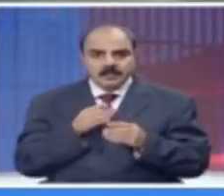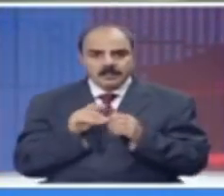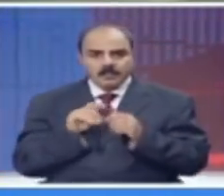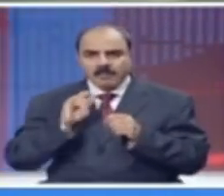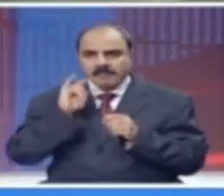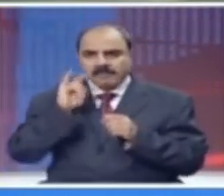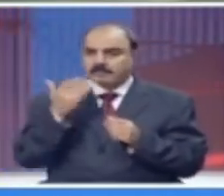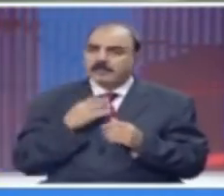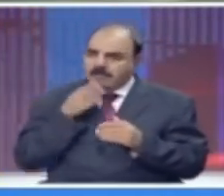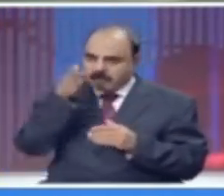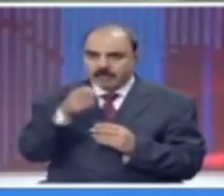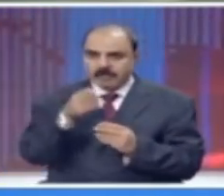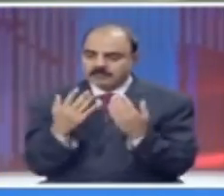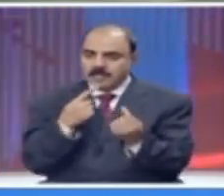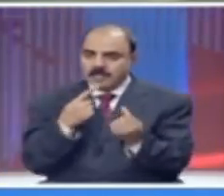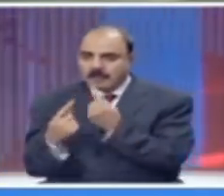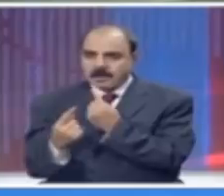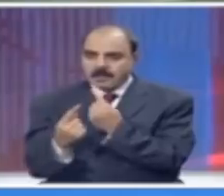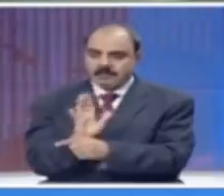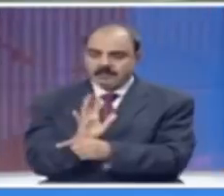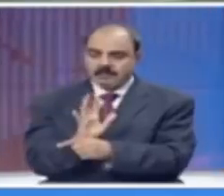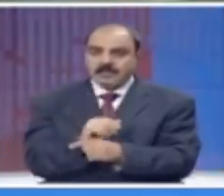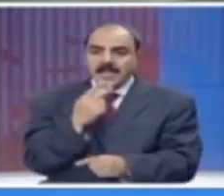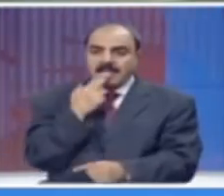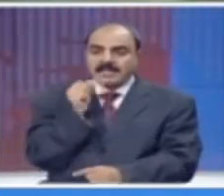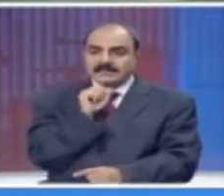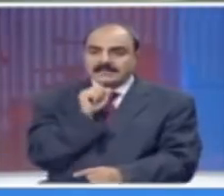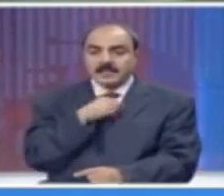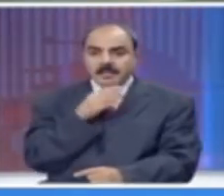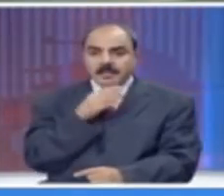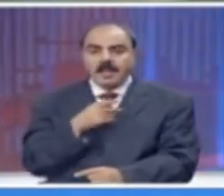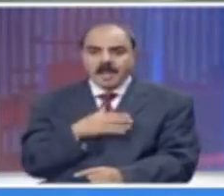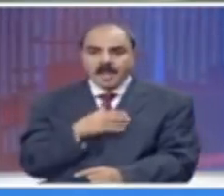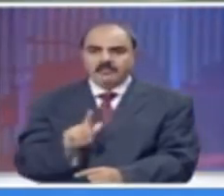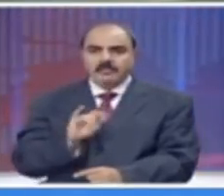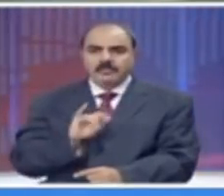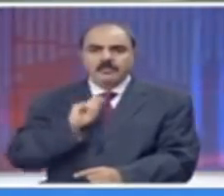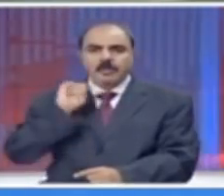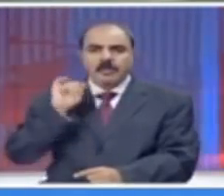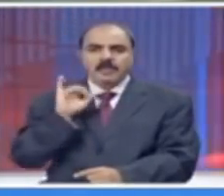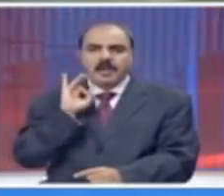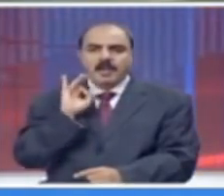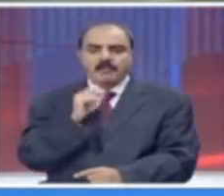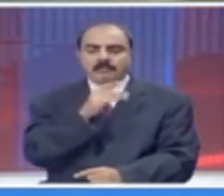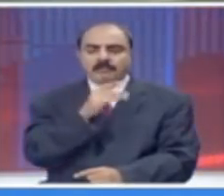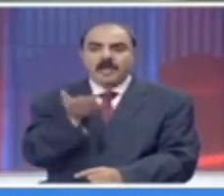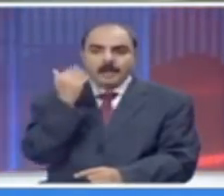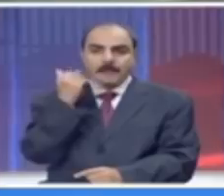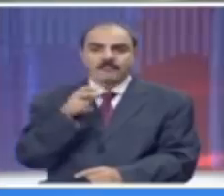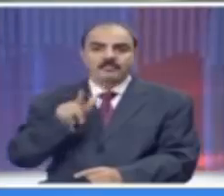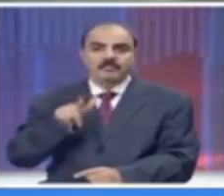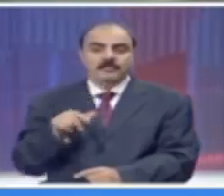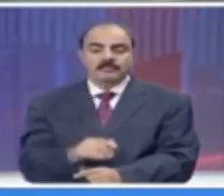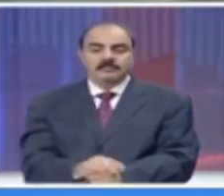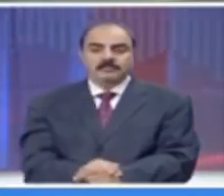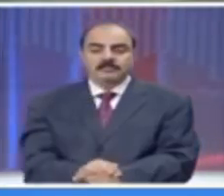الولايات التي تعطي أصواتها للجمهوريين مثل ولاية تكساس، ويريد استعادة ولاية هامة جدا أعطت أصواتها